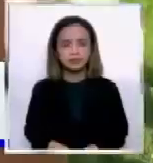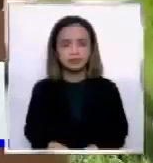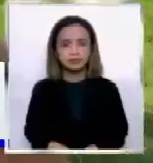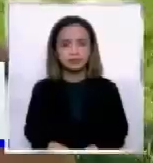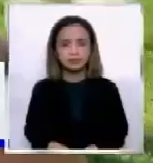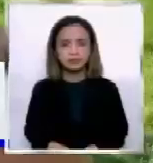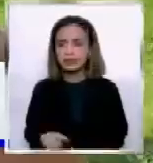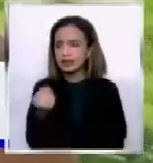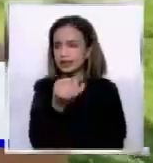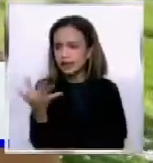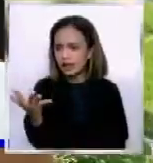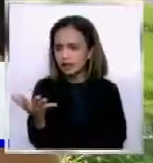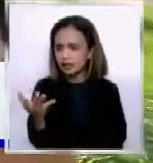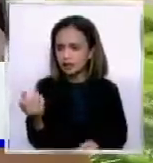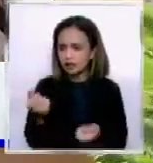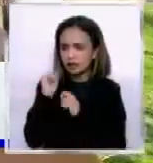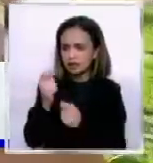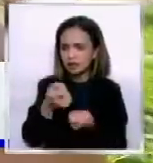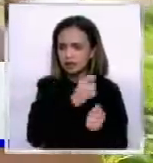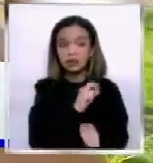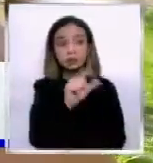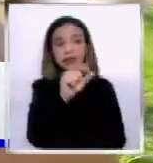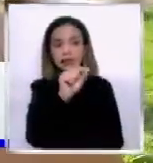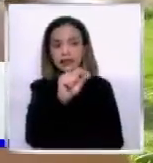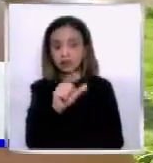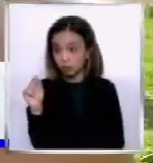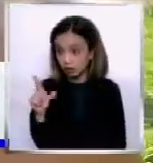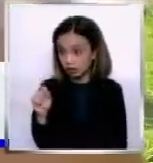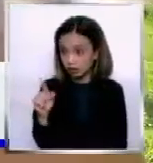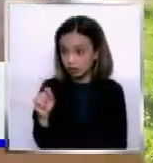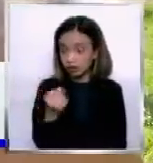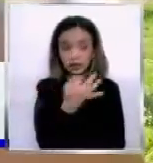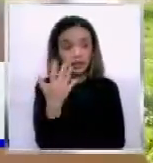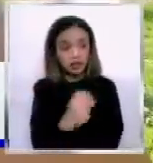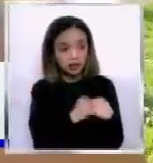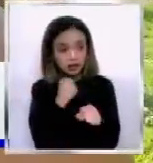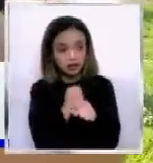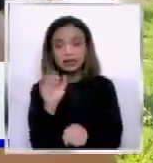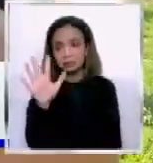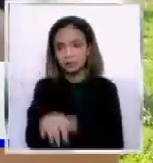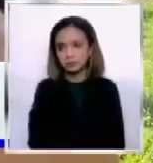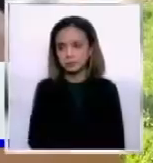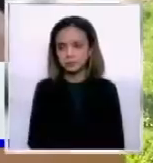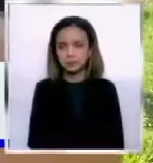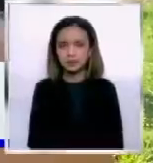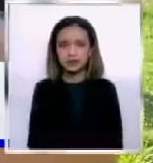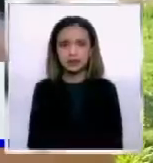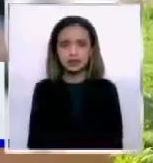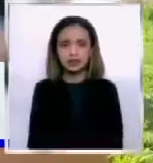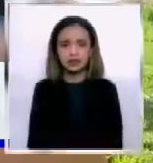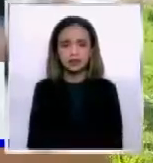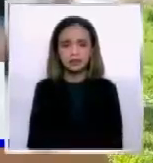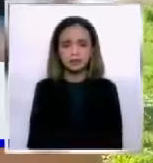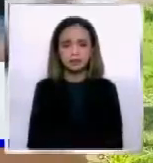Ilang piraso po yan? 20. 20. Nakakailan taon na po kayo? 5. So may... 15 pa.